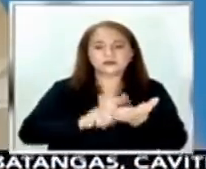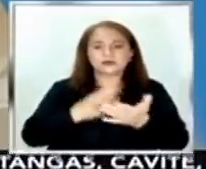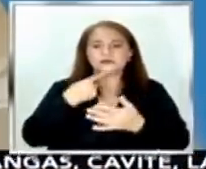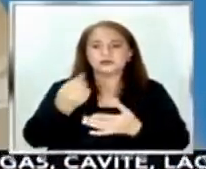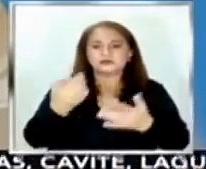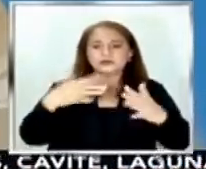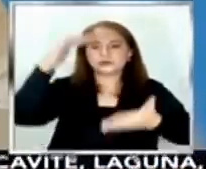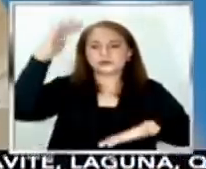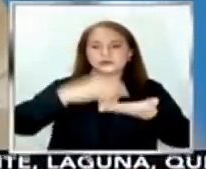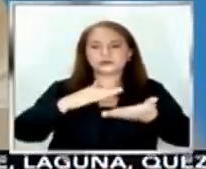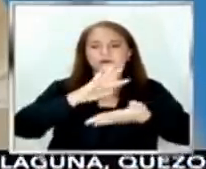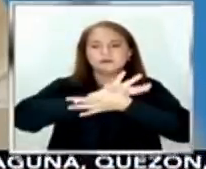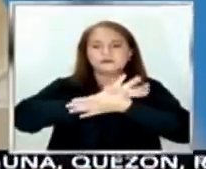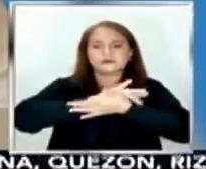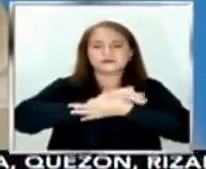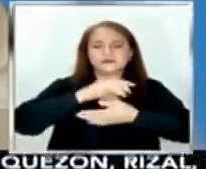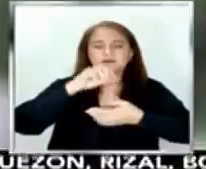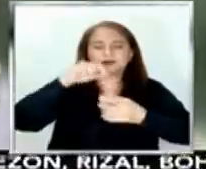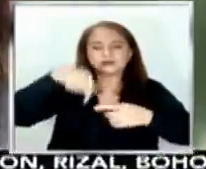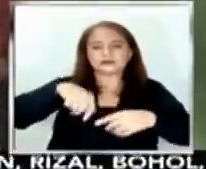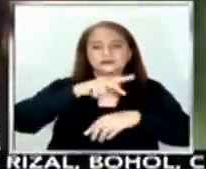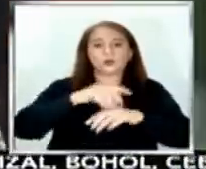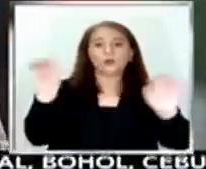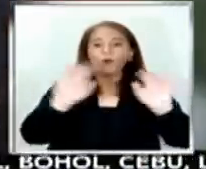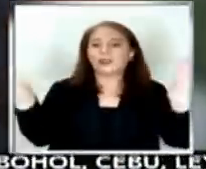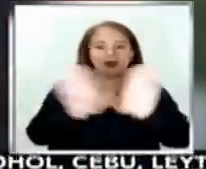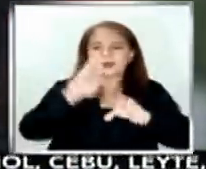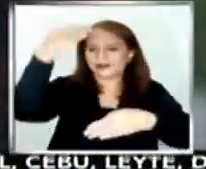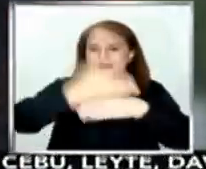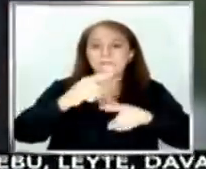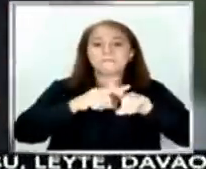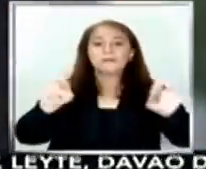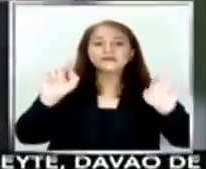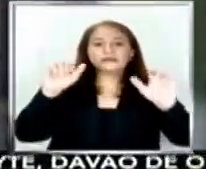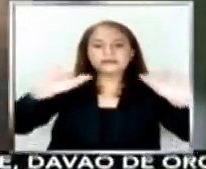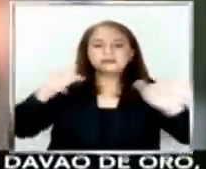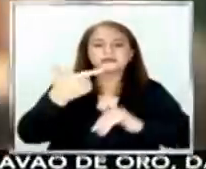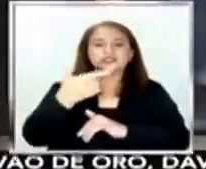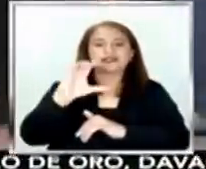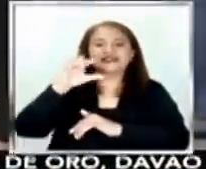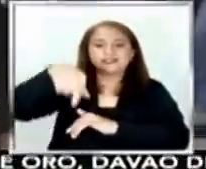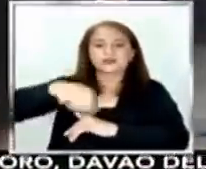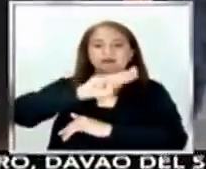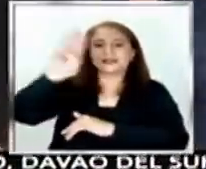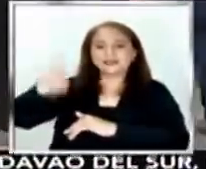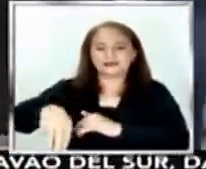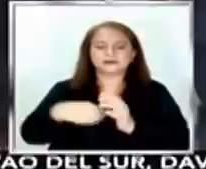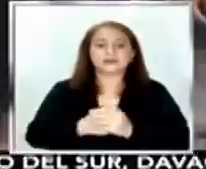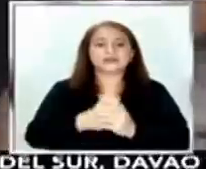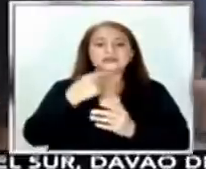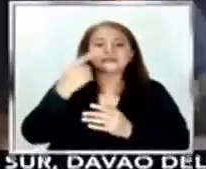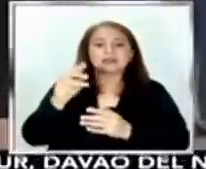cases sa bansa. Walang lockdown, pero mananatili sa general community quarantine ang Metro Manila. Mula naman sa modified